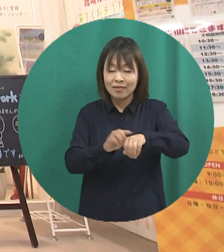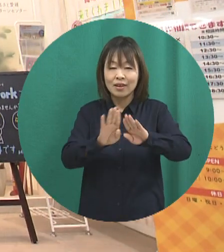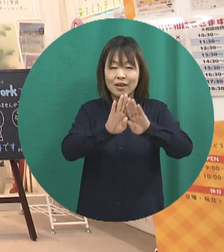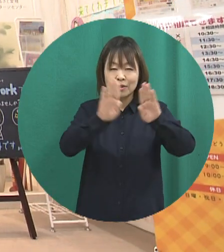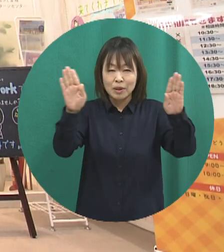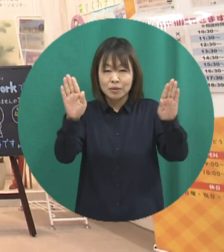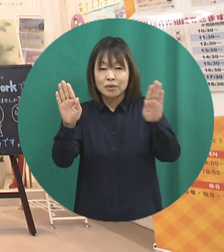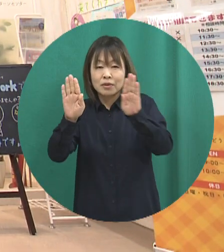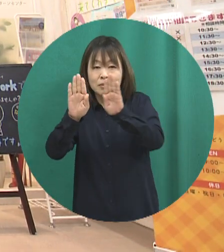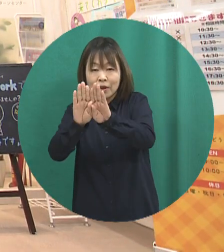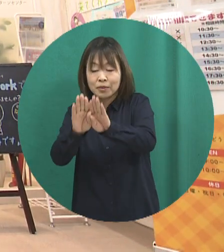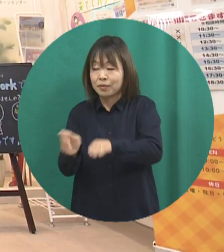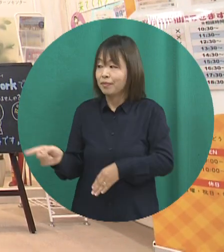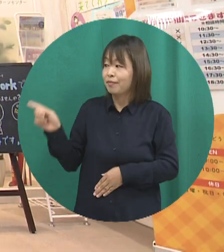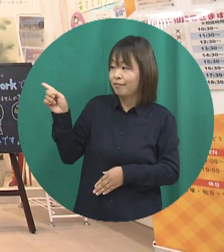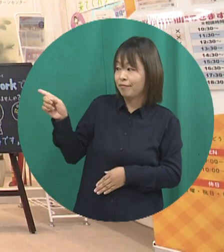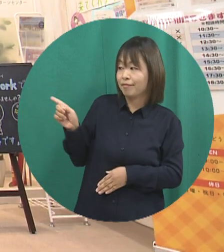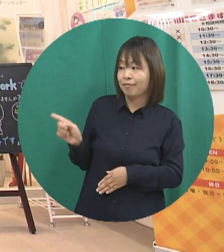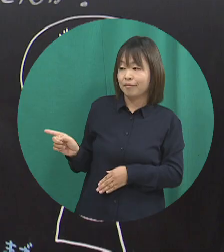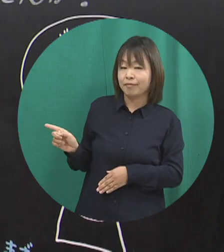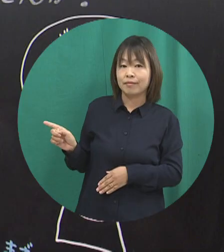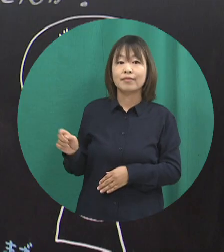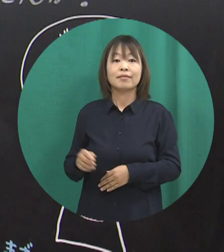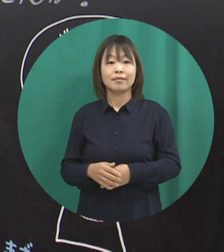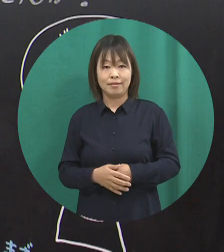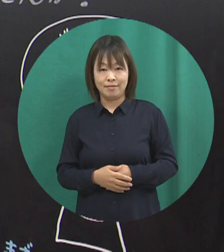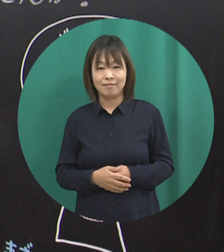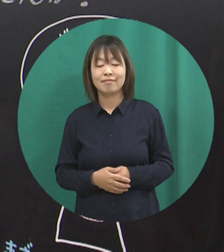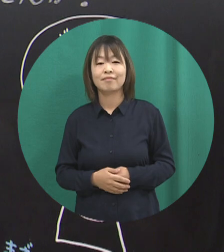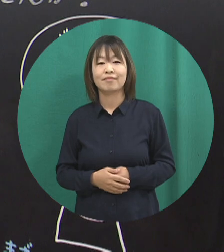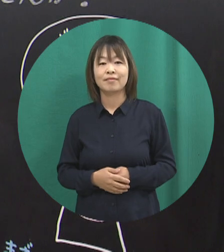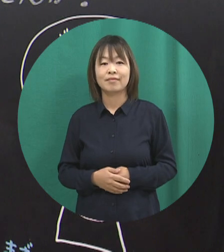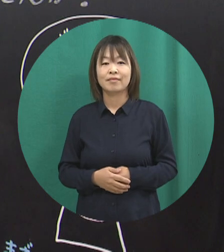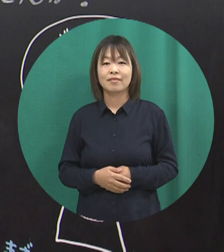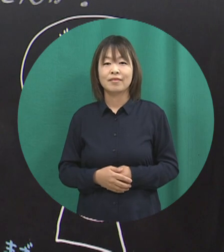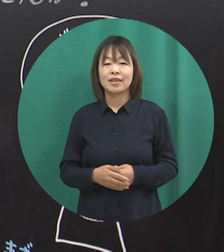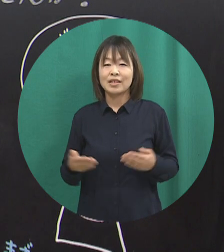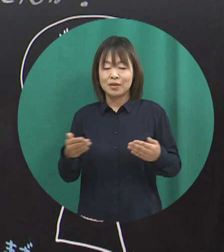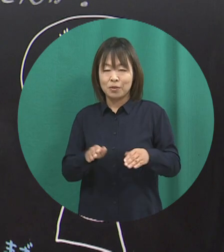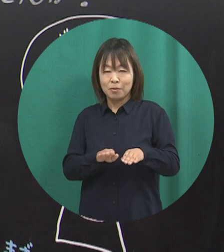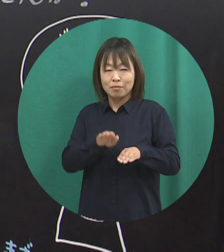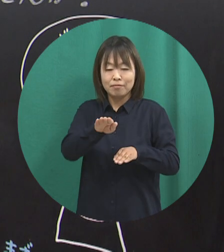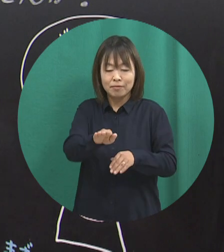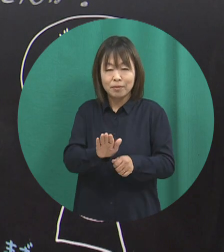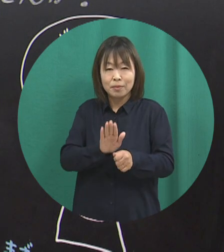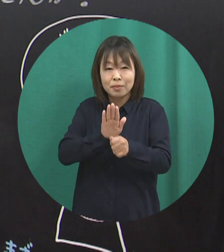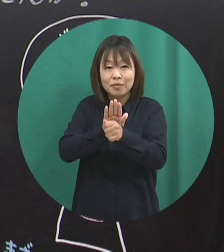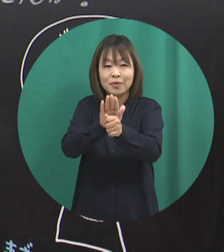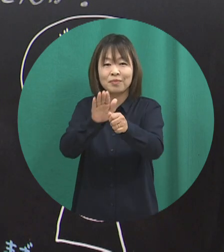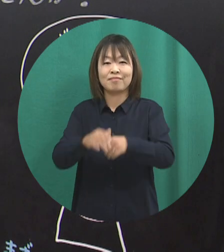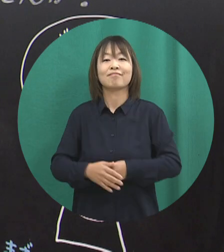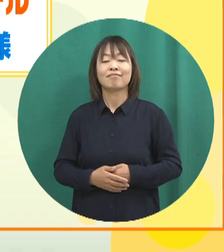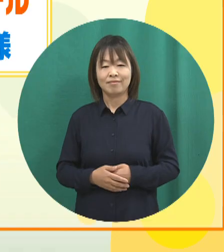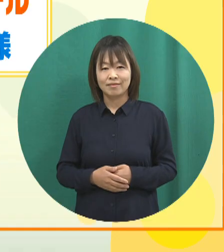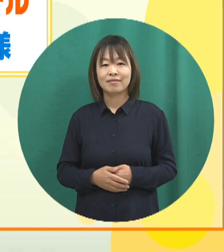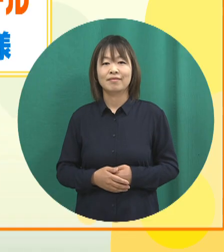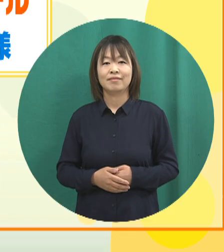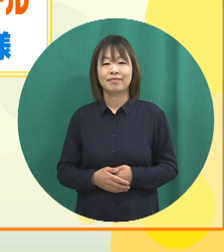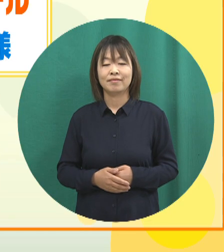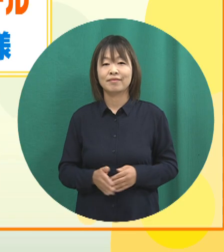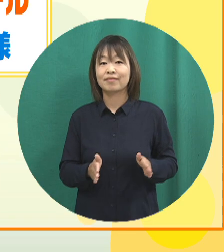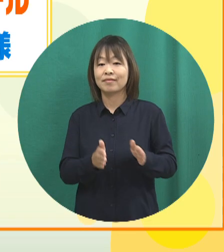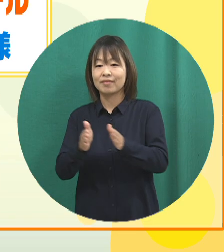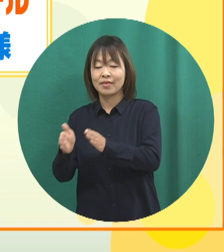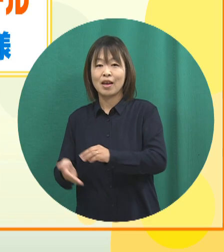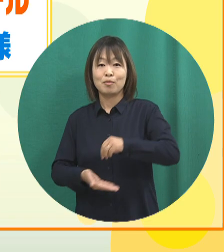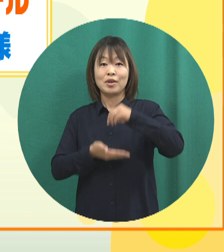のご覧の時間で利用してね。あなたの一歩踏み出す力になるよ。 10